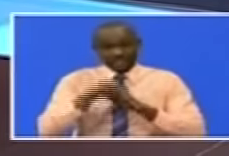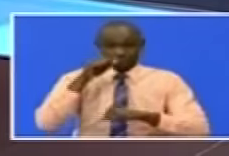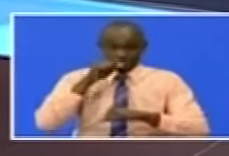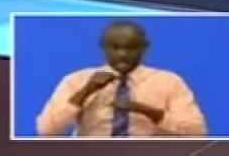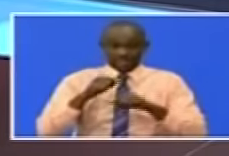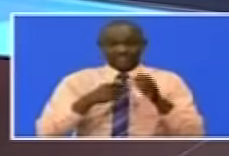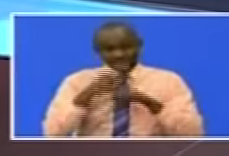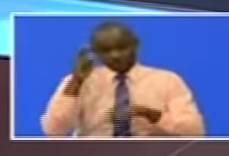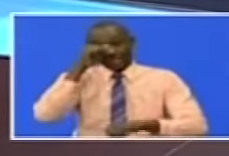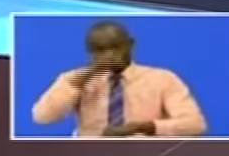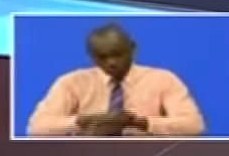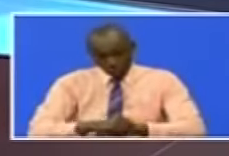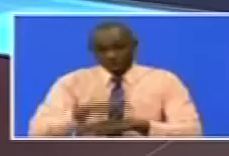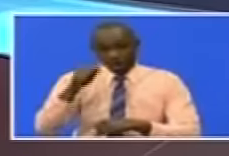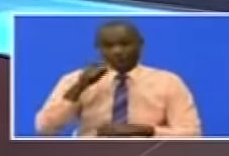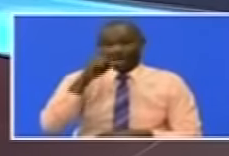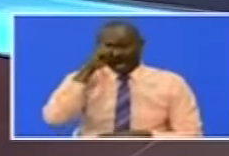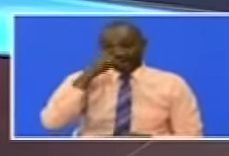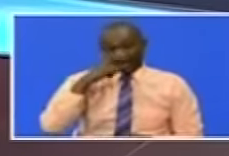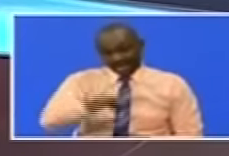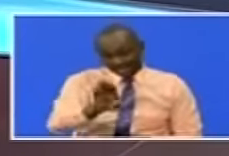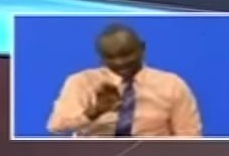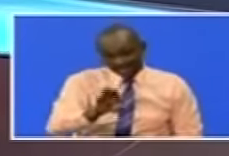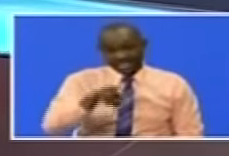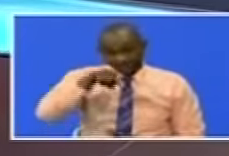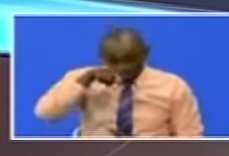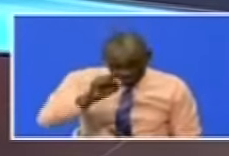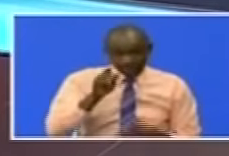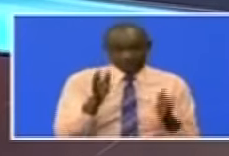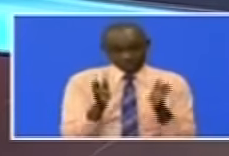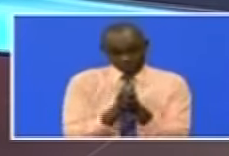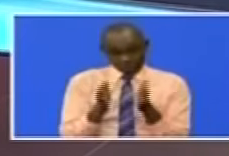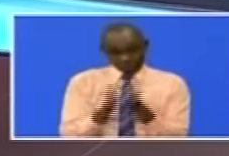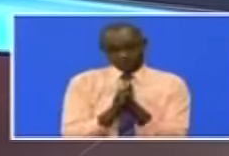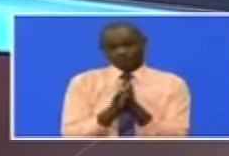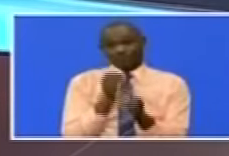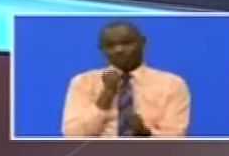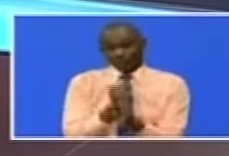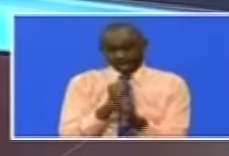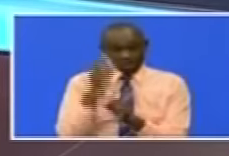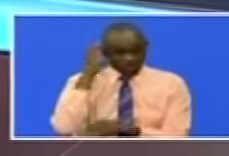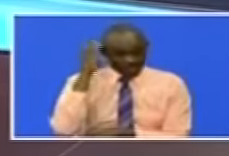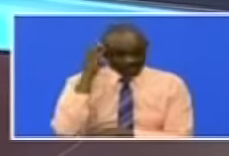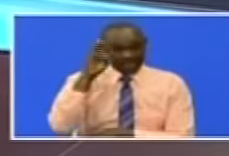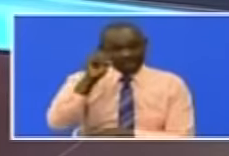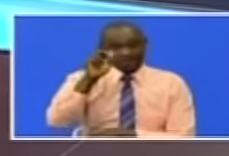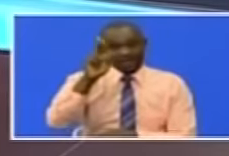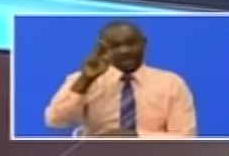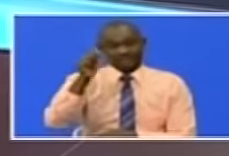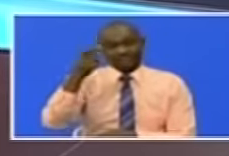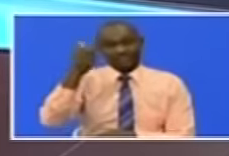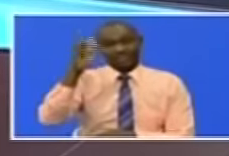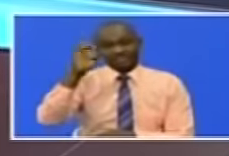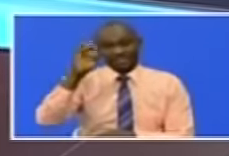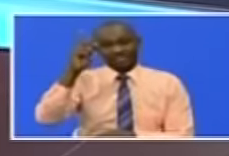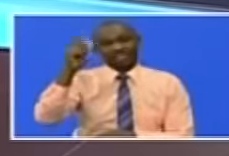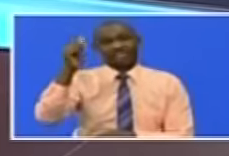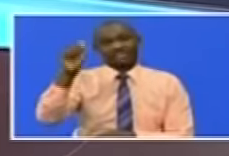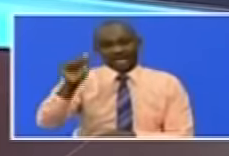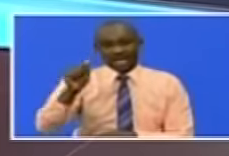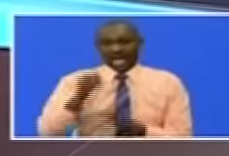na pia ni mhadhiri katika chuo kikuu cha multimedia. Pia tunamtarajia Profesa John Lonyangapu ambaye ni seneta wa